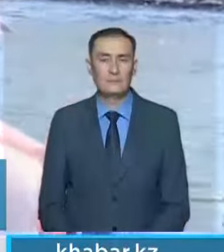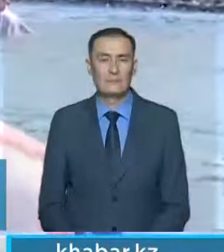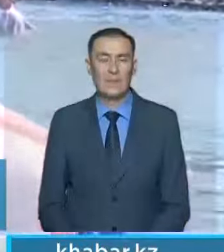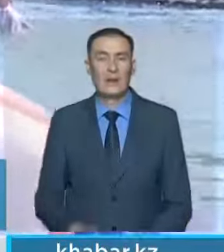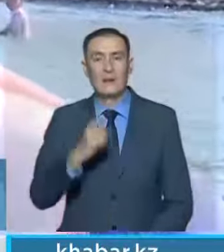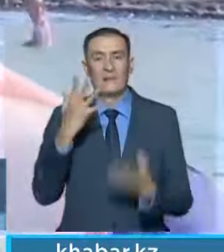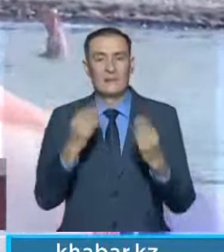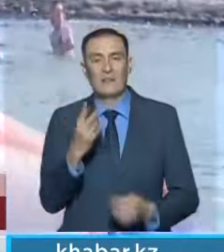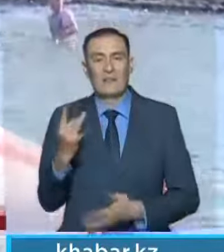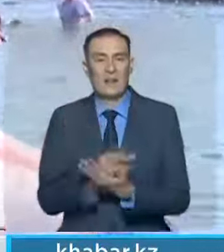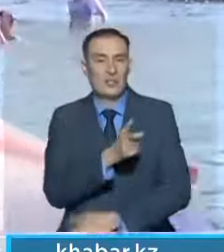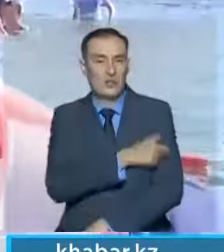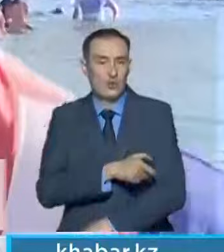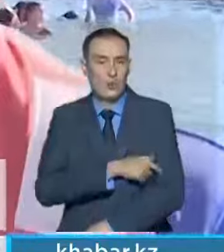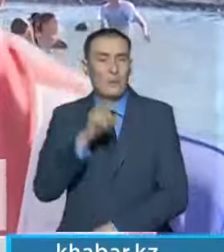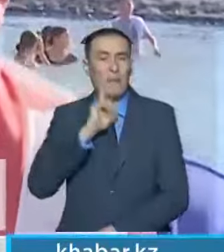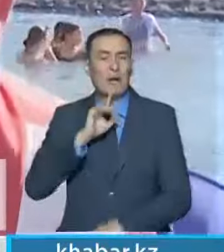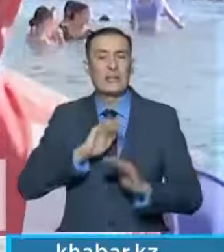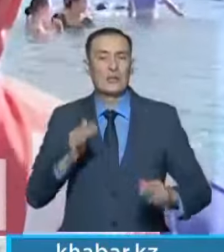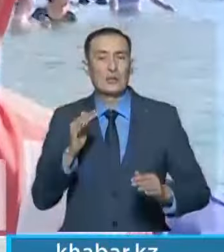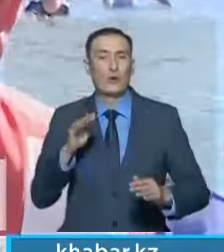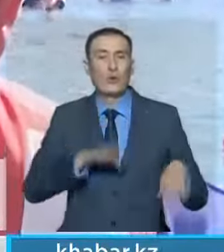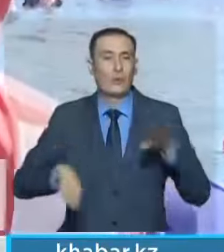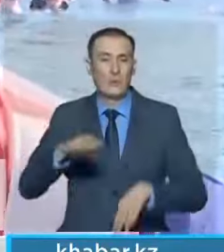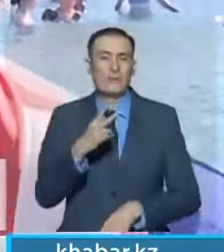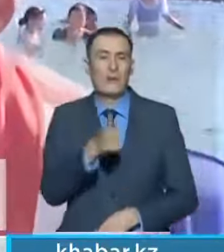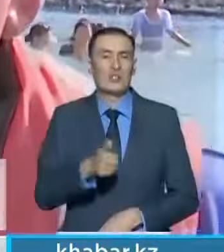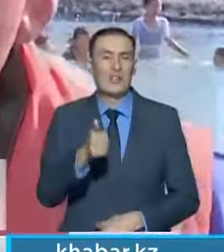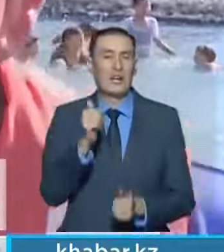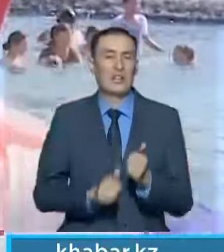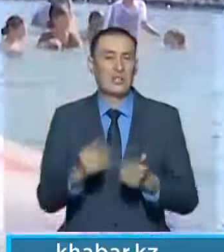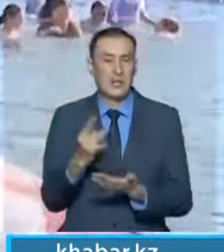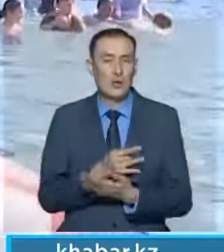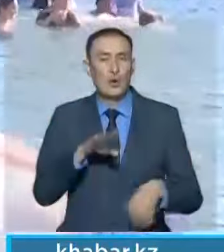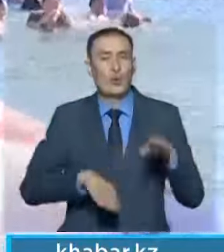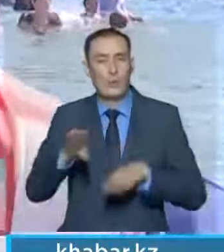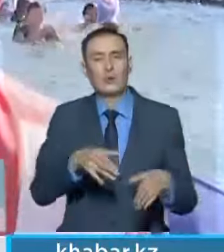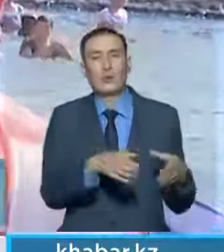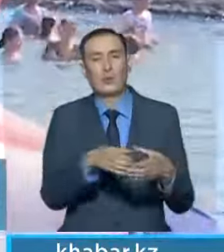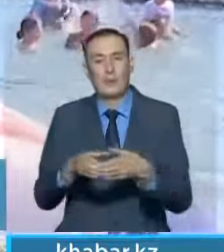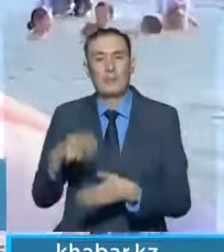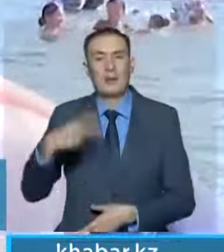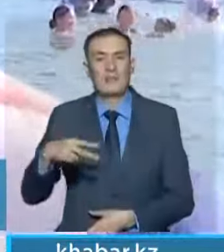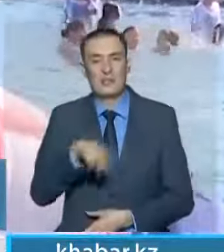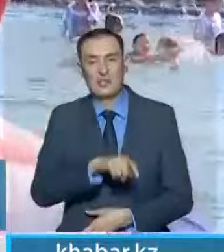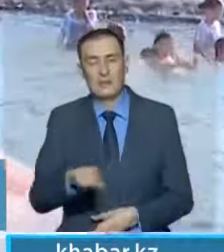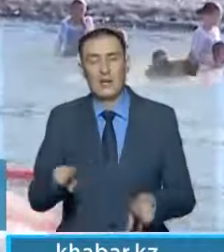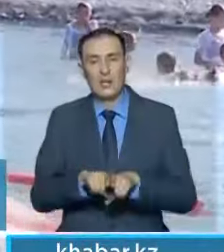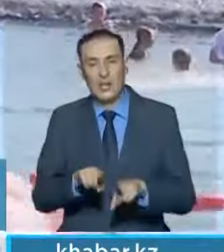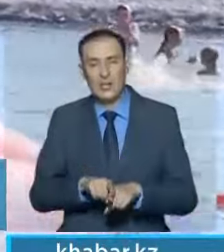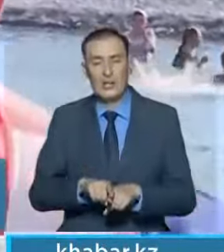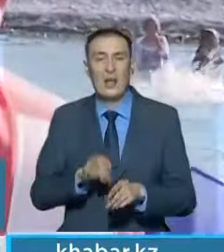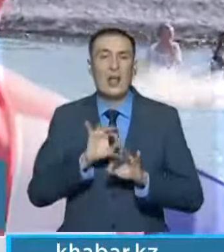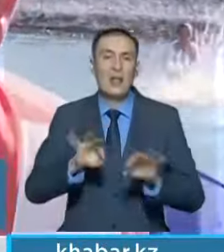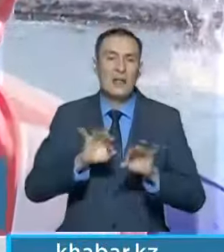В день по два раза дежурим здесь, пока дети купаются, а это где-то по два часа каждый раз. Купаются они группами по 20 человек. Кроме того, проводим